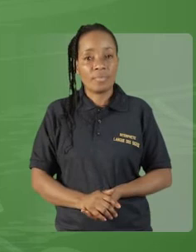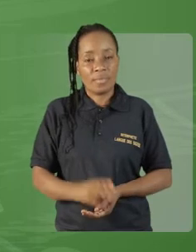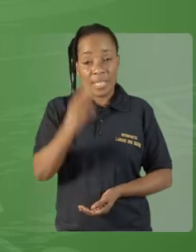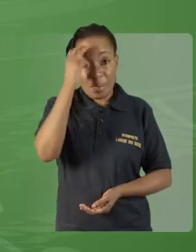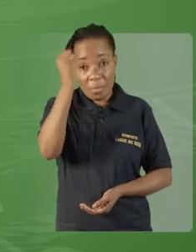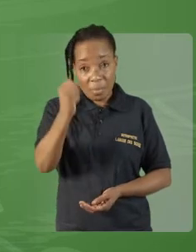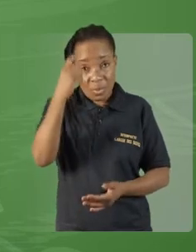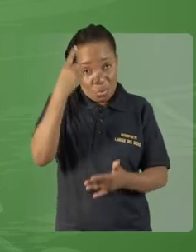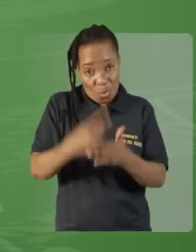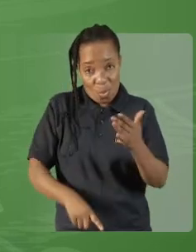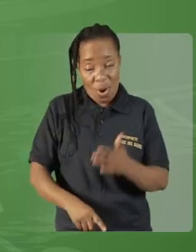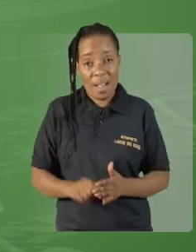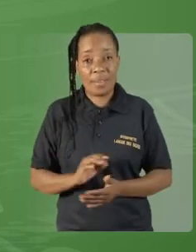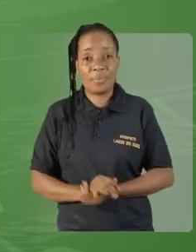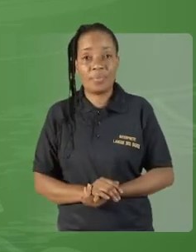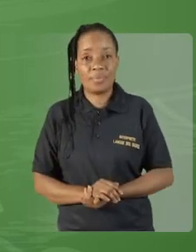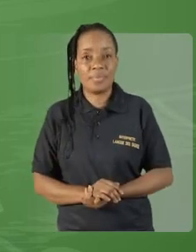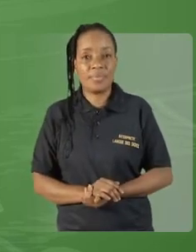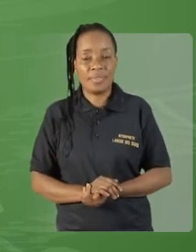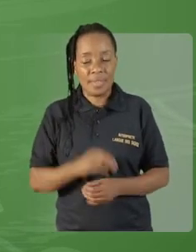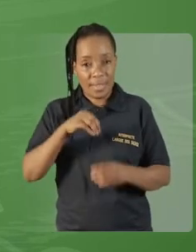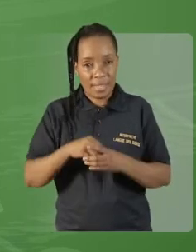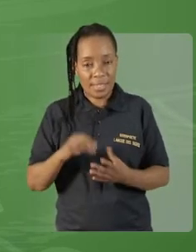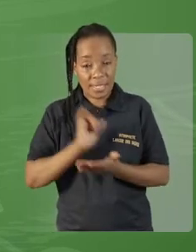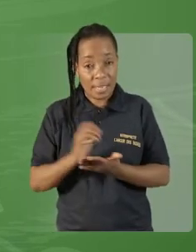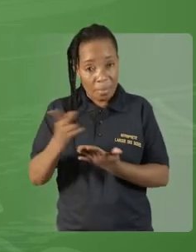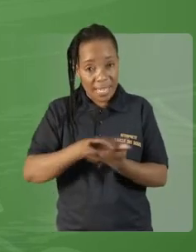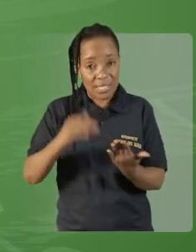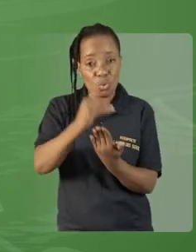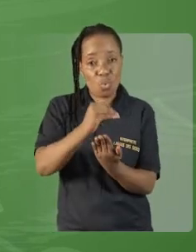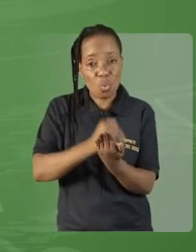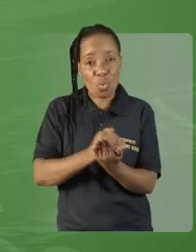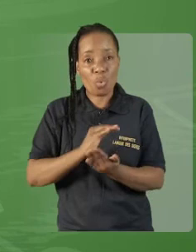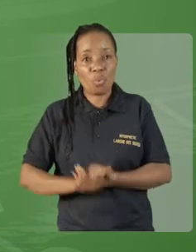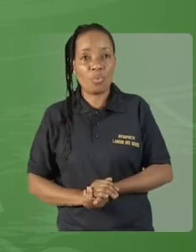Que retenir donc, chers apprenants, de notre grand 2?